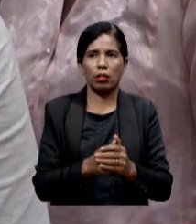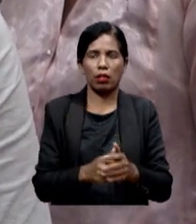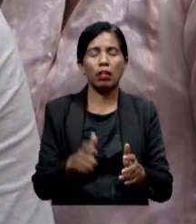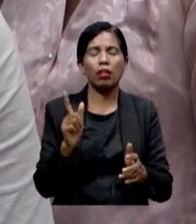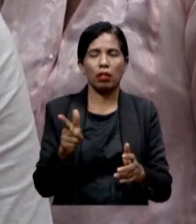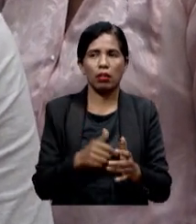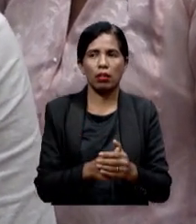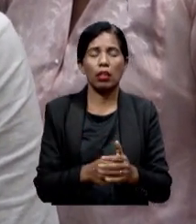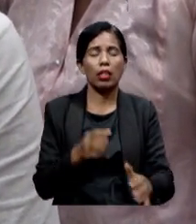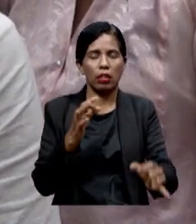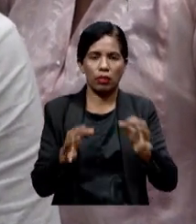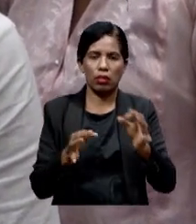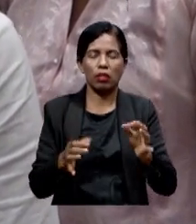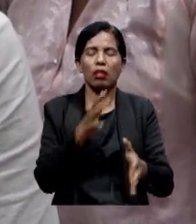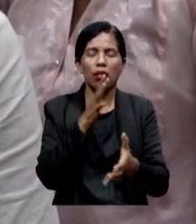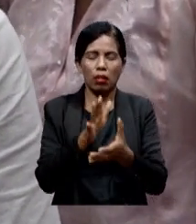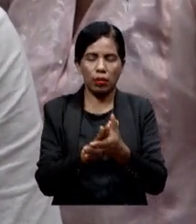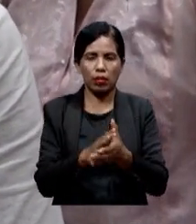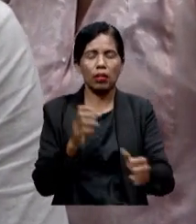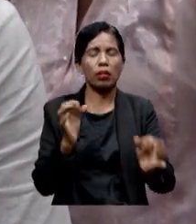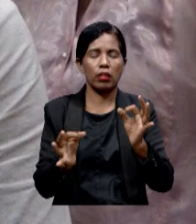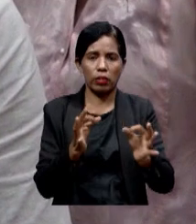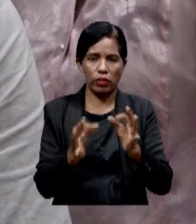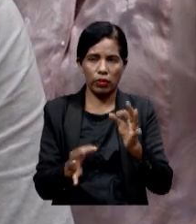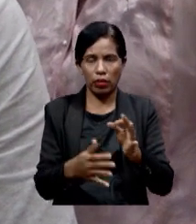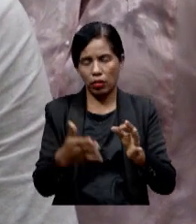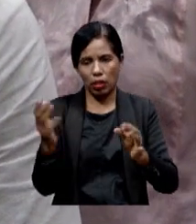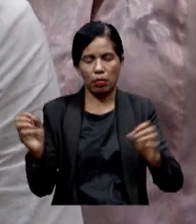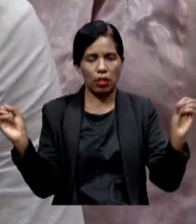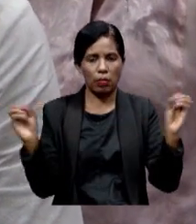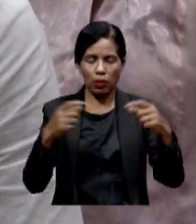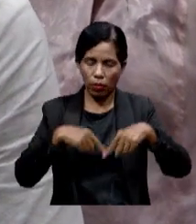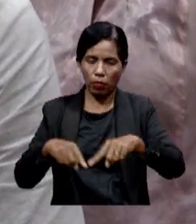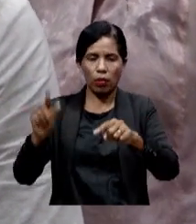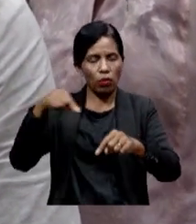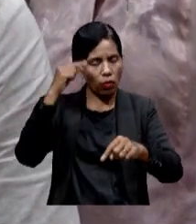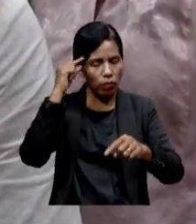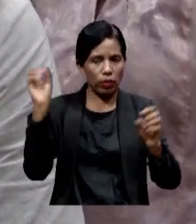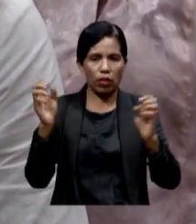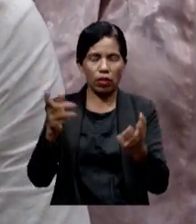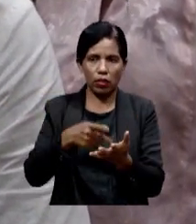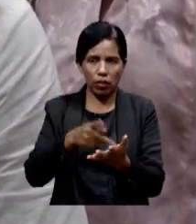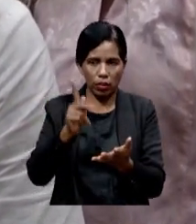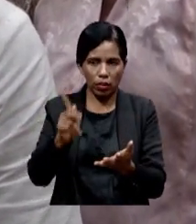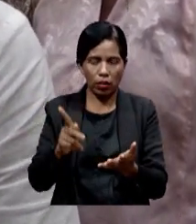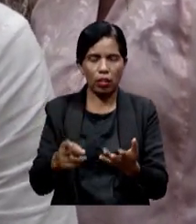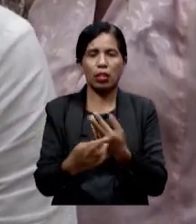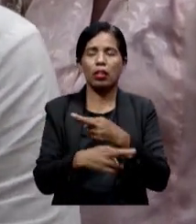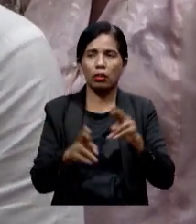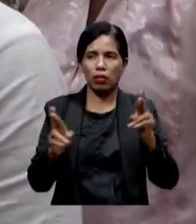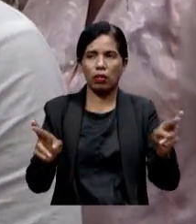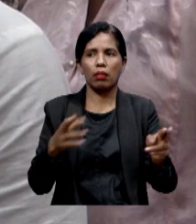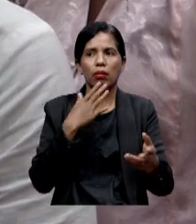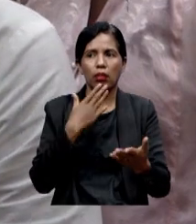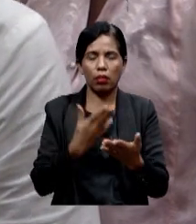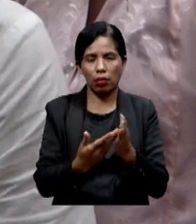kata sekuando produto sira expone la consegue gobierno selu se la hetang resultado ne bedi ak